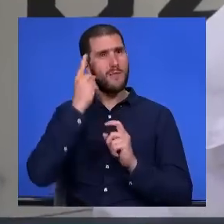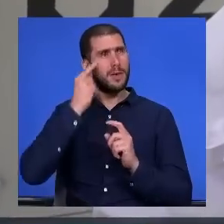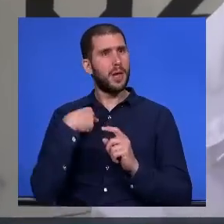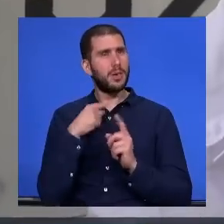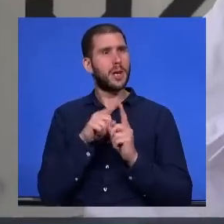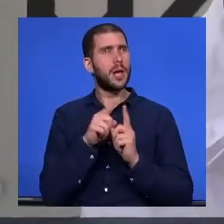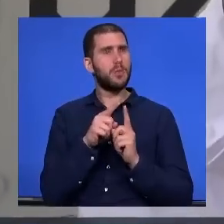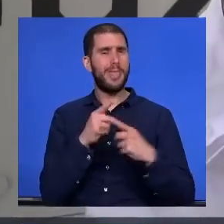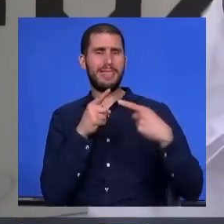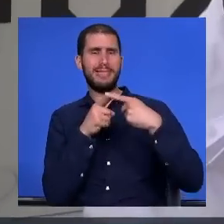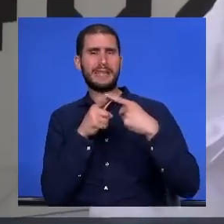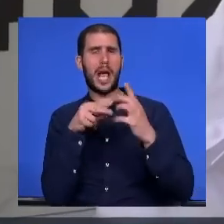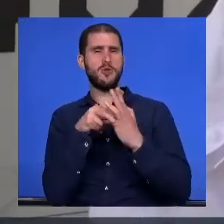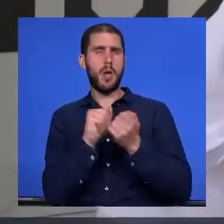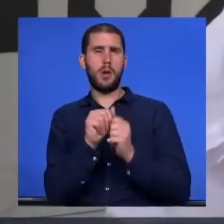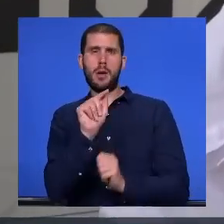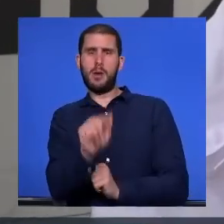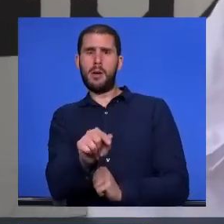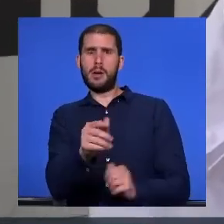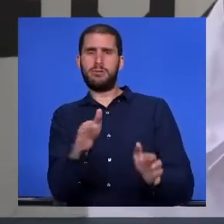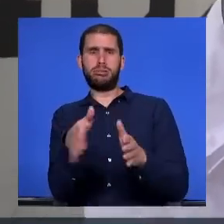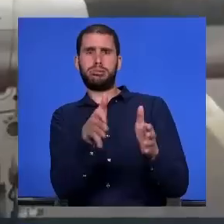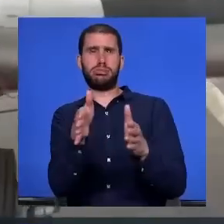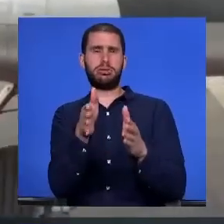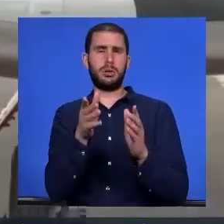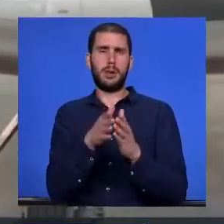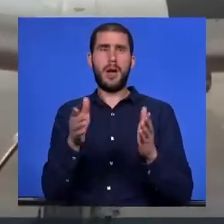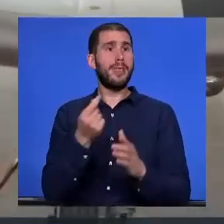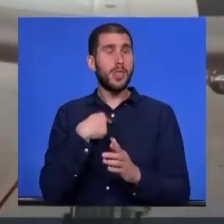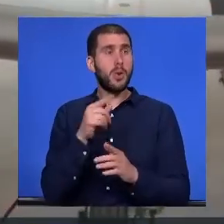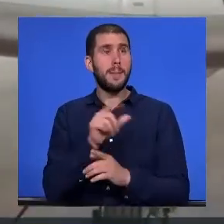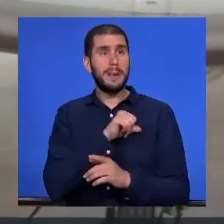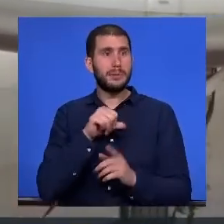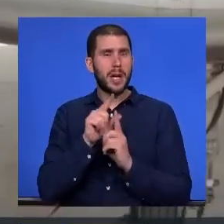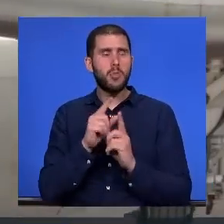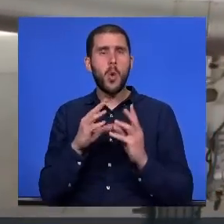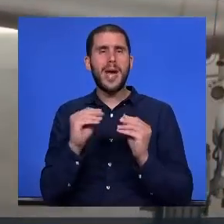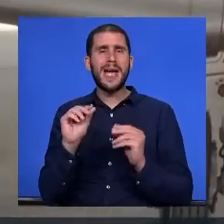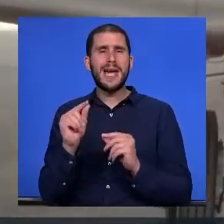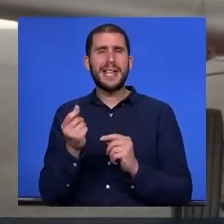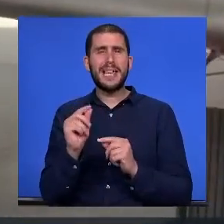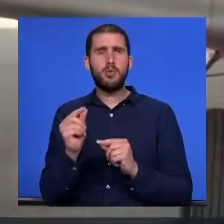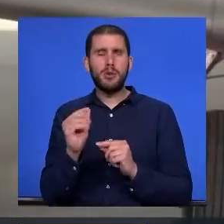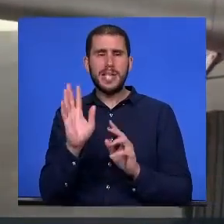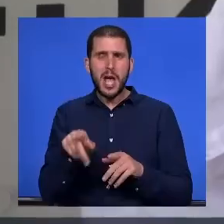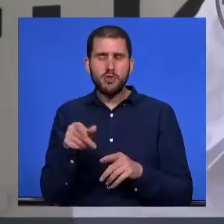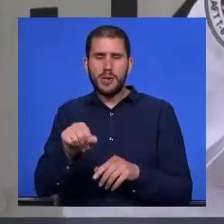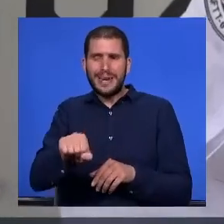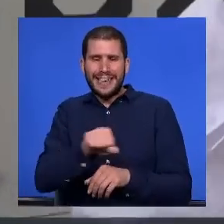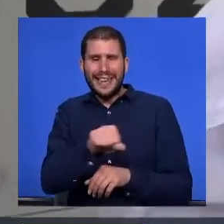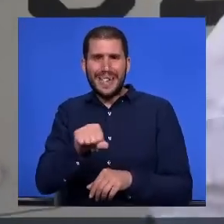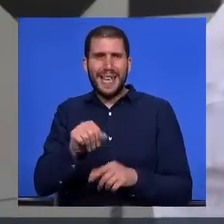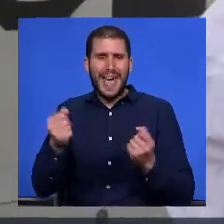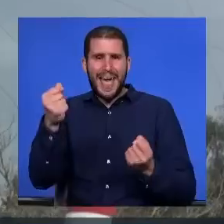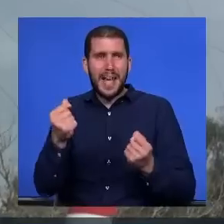בטסלה, או באיזה אוטו שיש לו קרוז קונטרול אדפטיבי ששומר את המרחק מהמכונית. אנחנו נוהגים בחיפושית. יש לה גיר, יש לה גז, ברקס והגה.